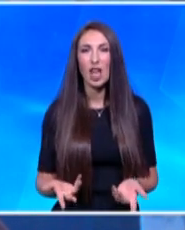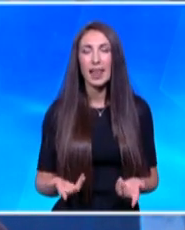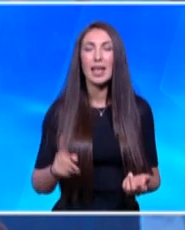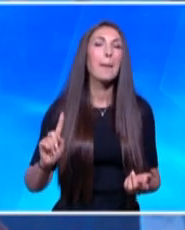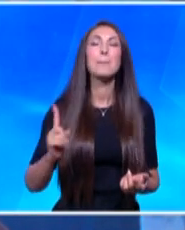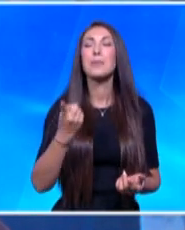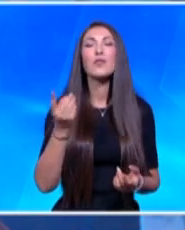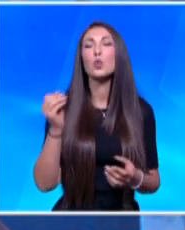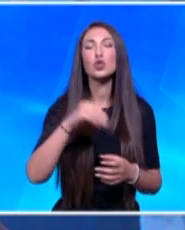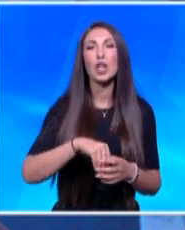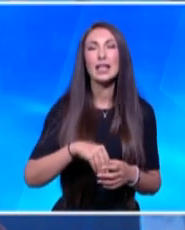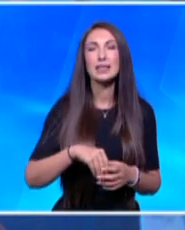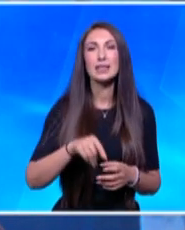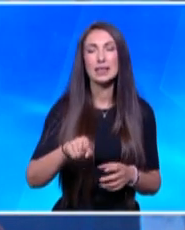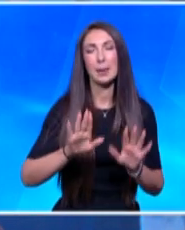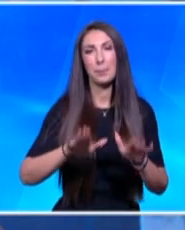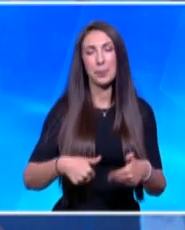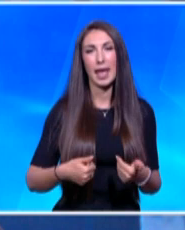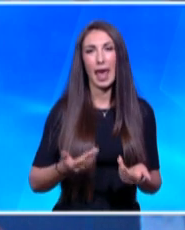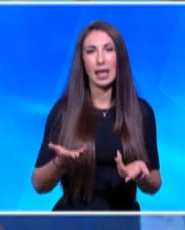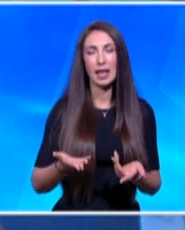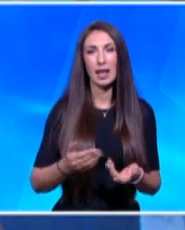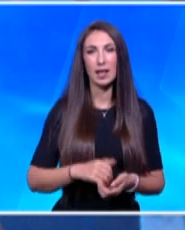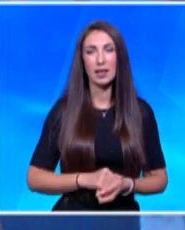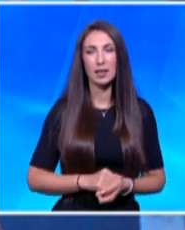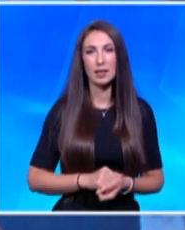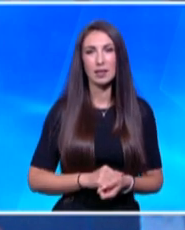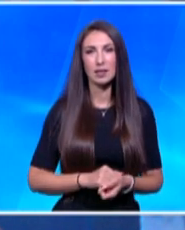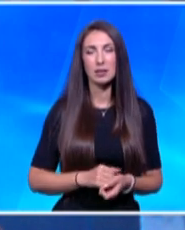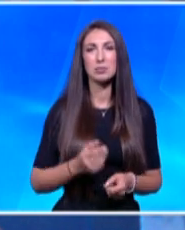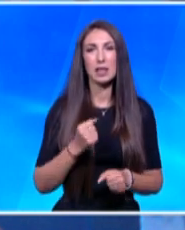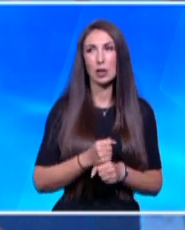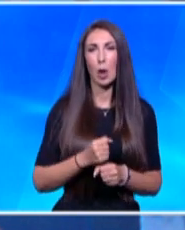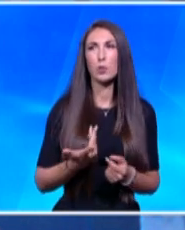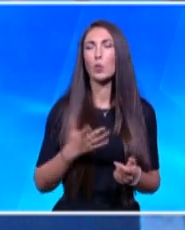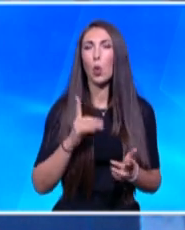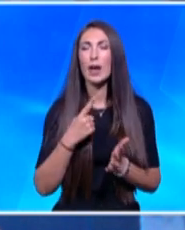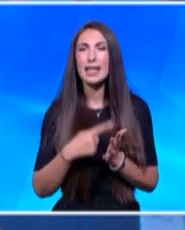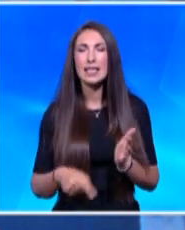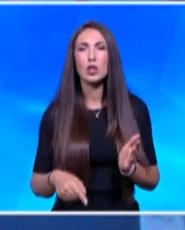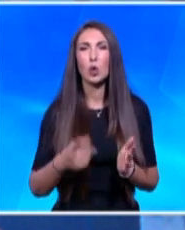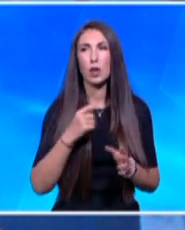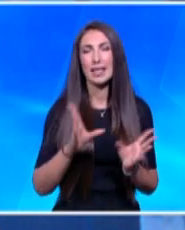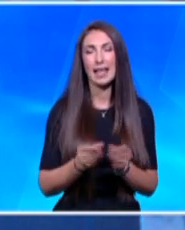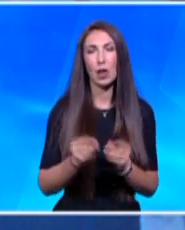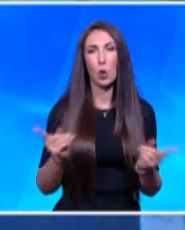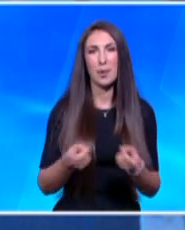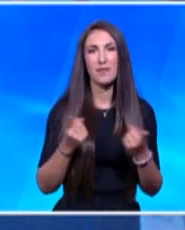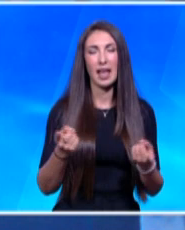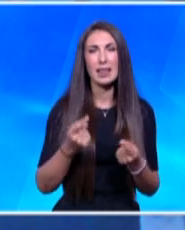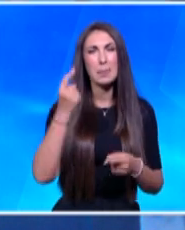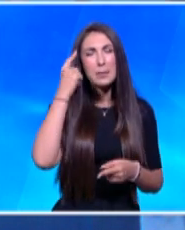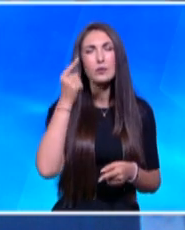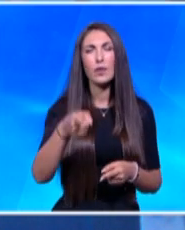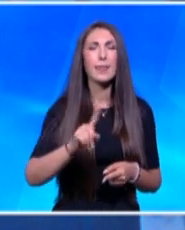самите участници в управляващото мнозинство приеха доста така репутационна тежест и рискове от взаимното си управление. Не мисля, че това ще им